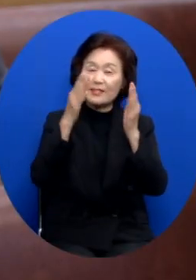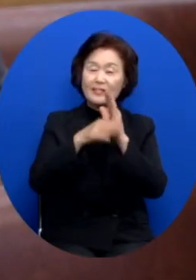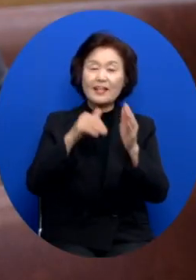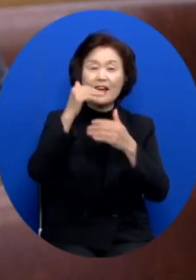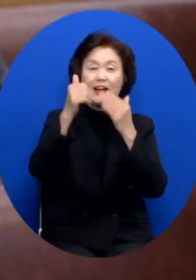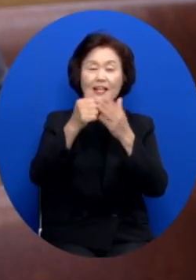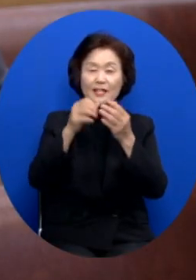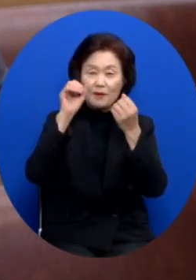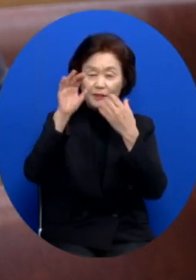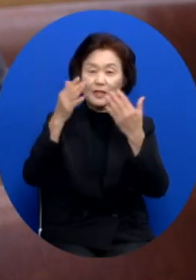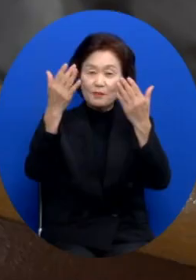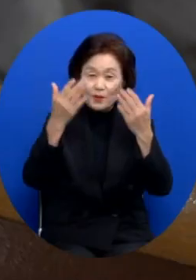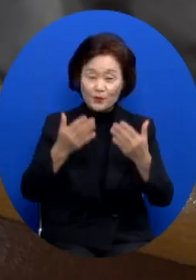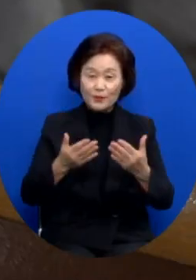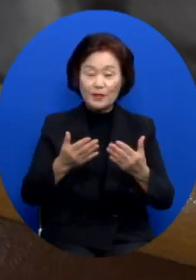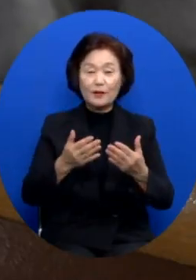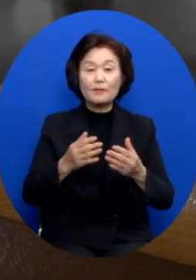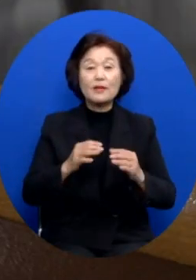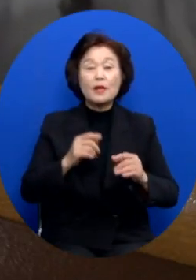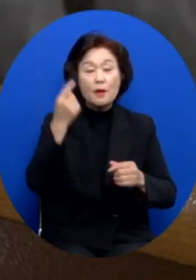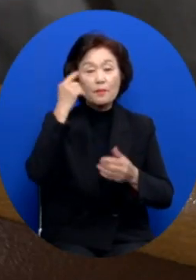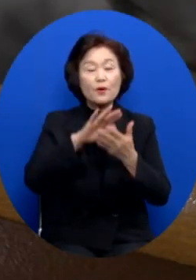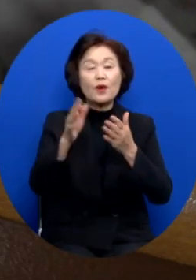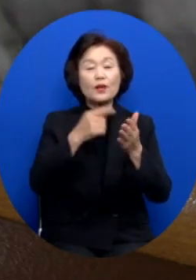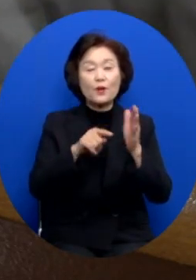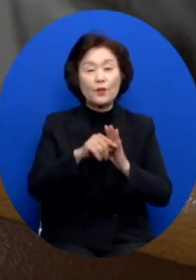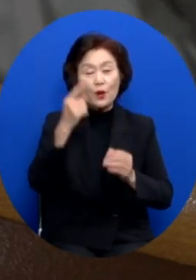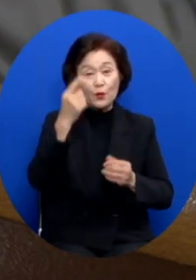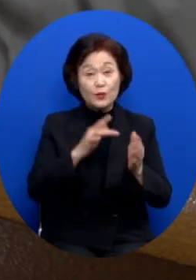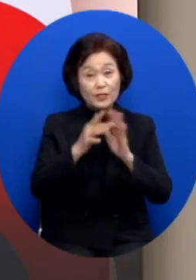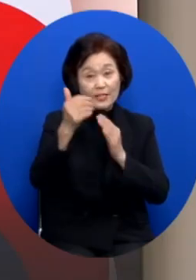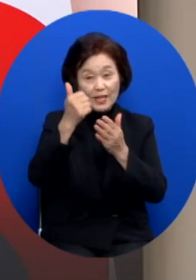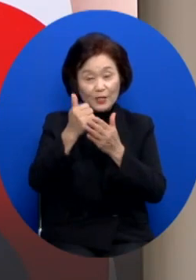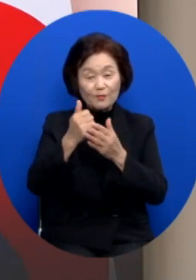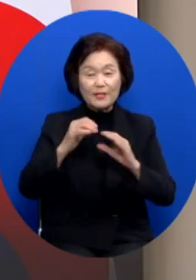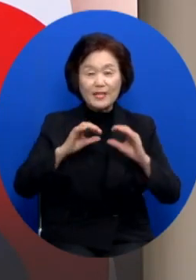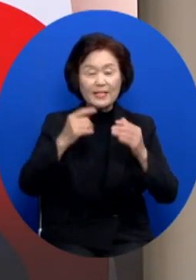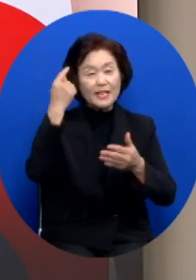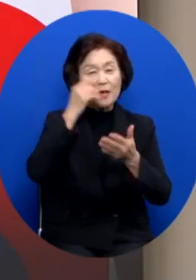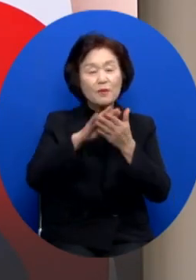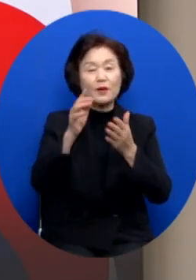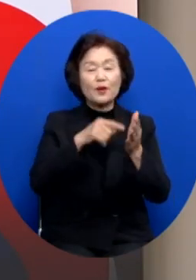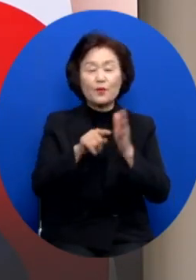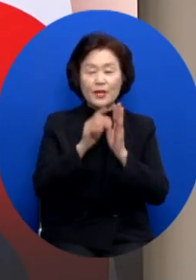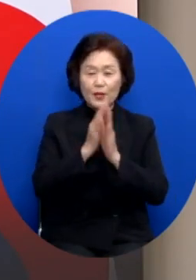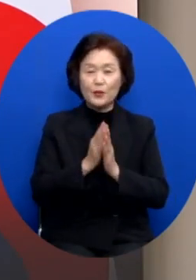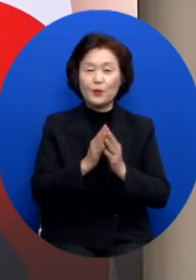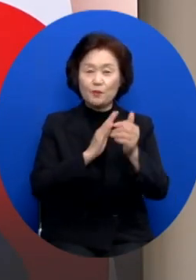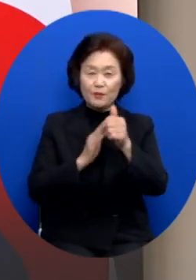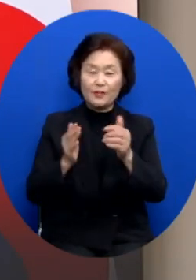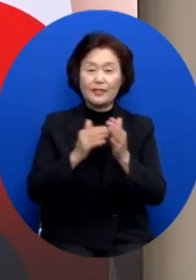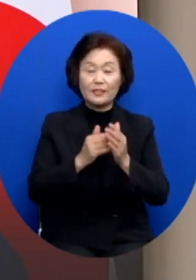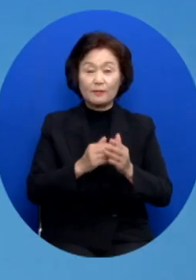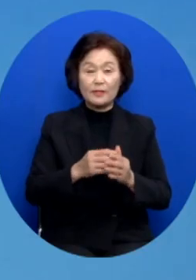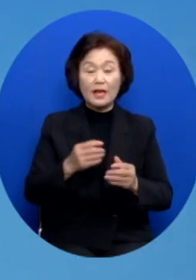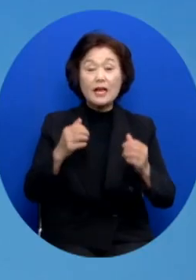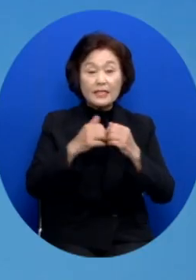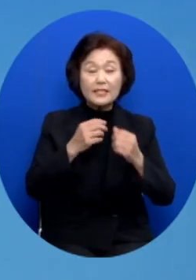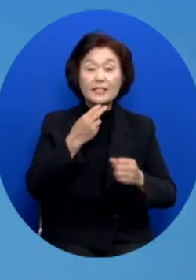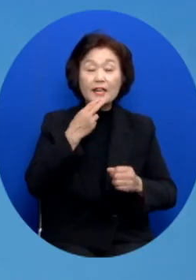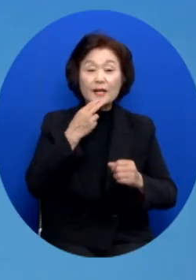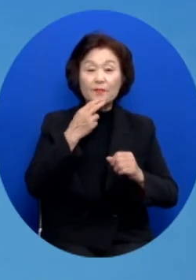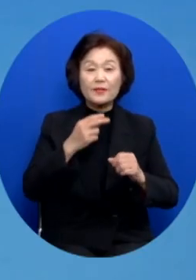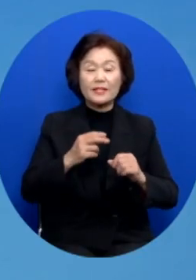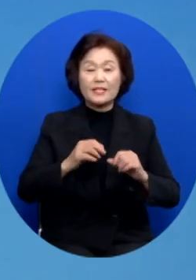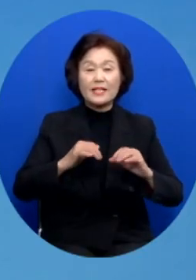오신 주님께 세계 평화를 위해 기도하기를 바란다고 전했습니다. 전쟁 없는 세상, 평화로운 세계를 위해 대구 지역